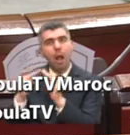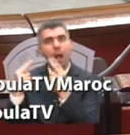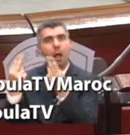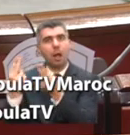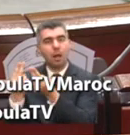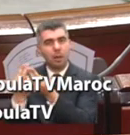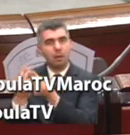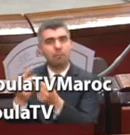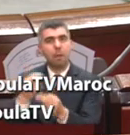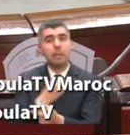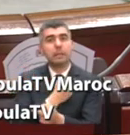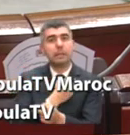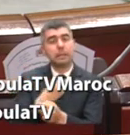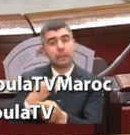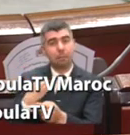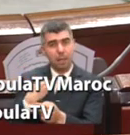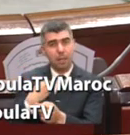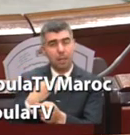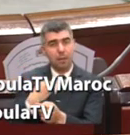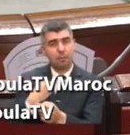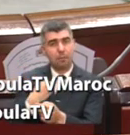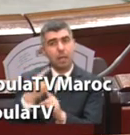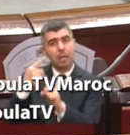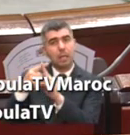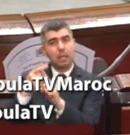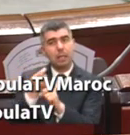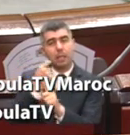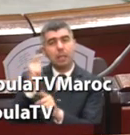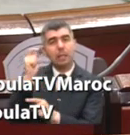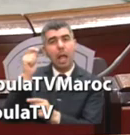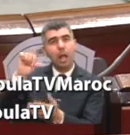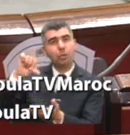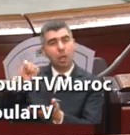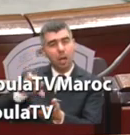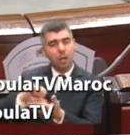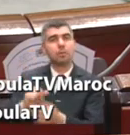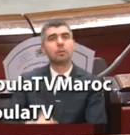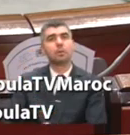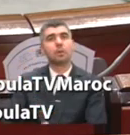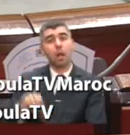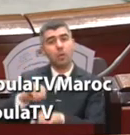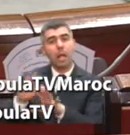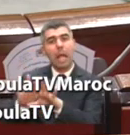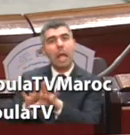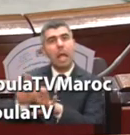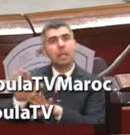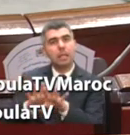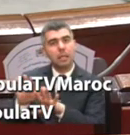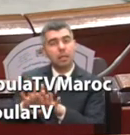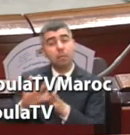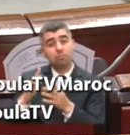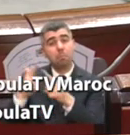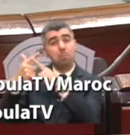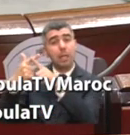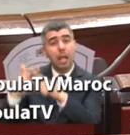ديال الطب والصيدله في طنجه، وكذلك الجامعه ديال الطب والصيدله في اكادير، اللي ترصدوا لهم غلافات